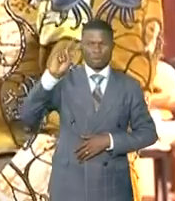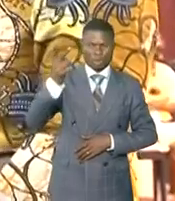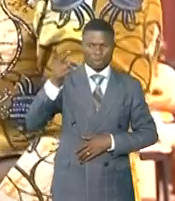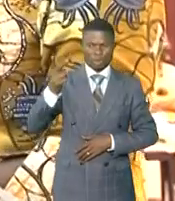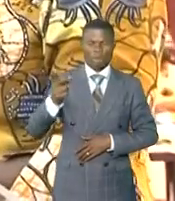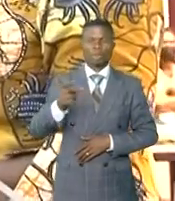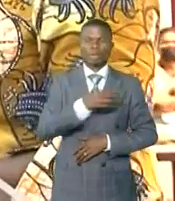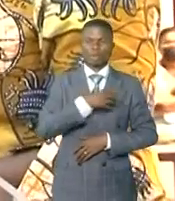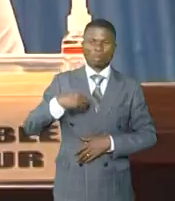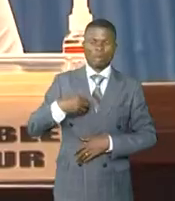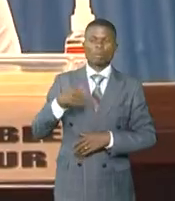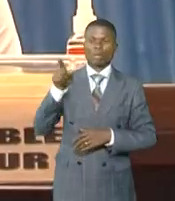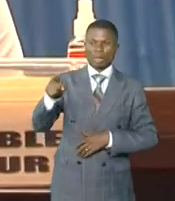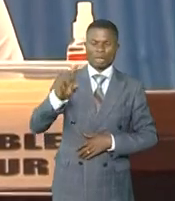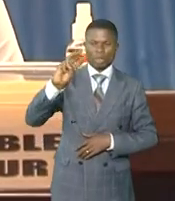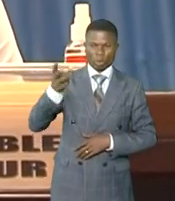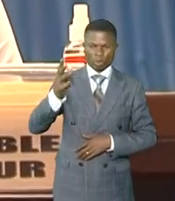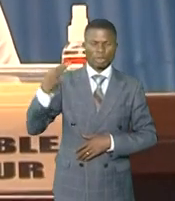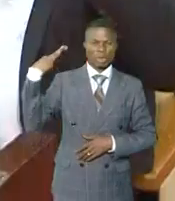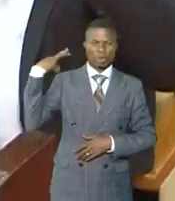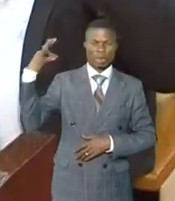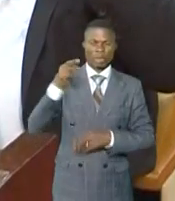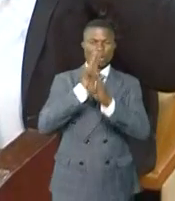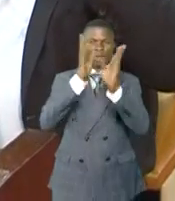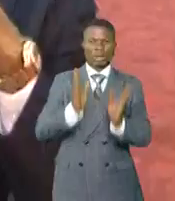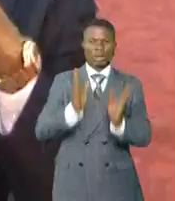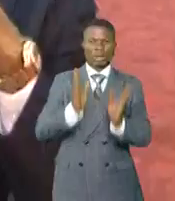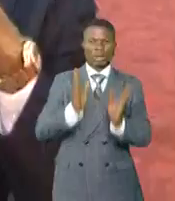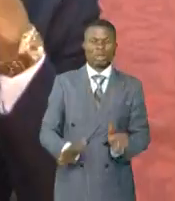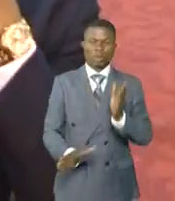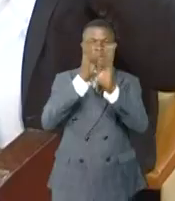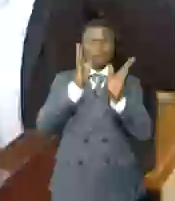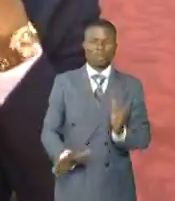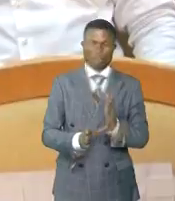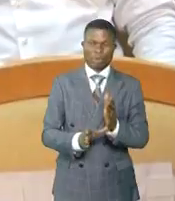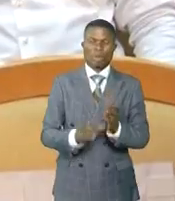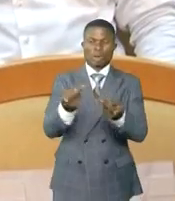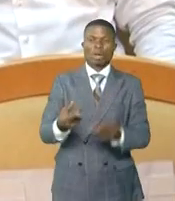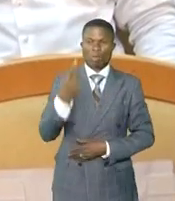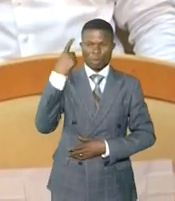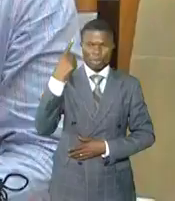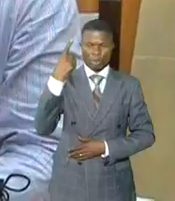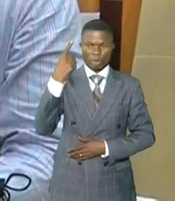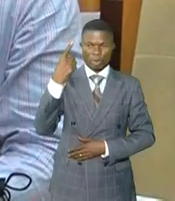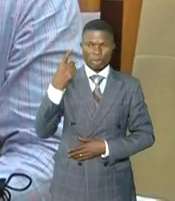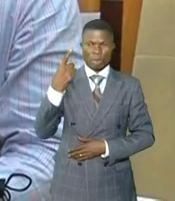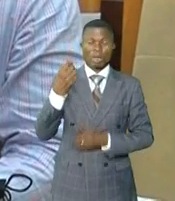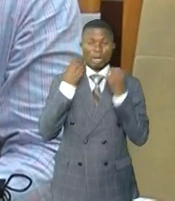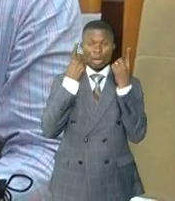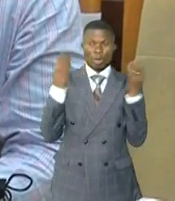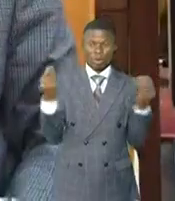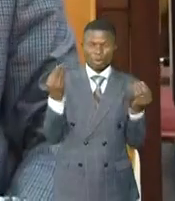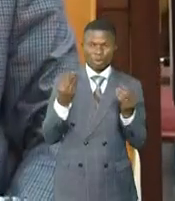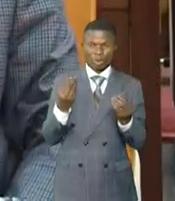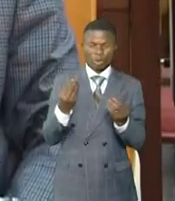Tabou Angèle. Troisième candidat, les rapporteurs adjoints. Seul poste où il y a suspense parce qu'il faudra